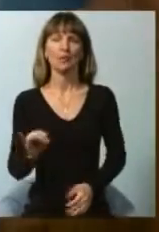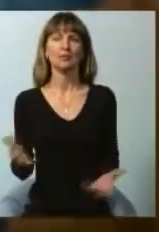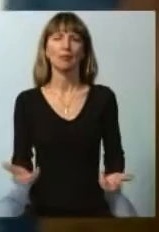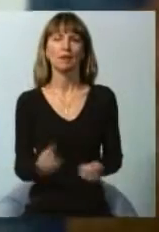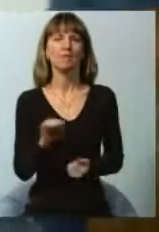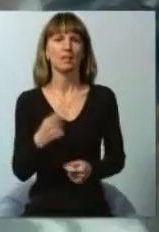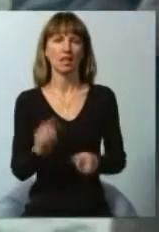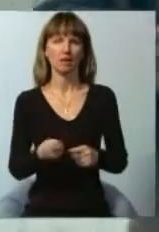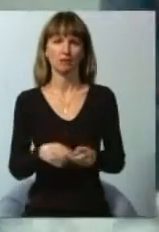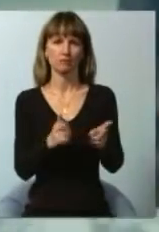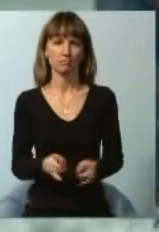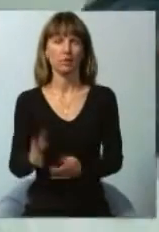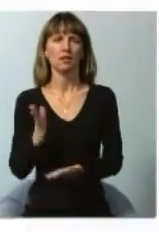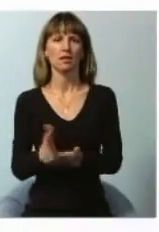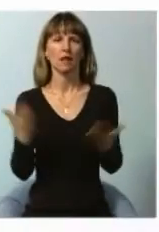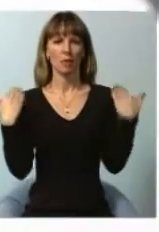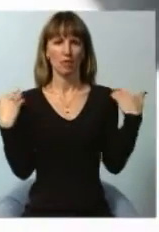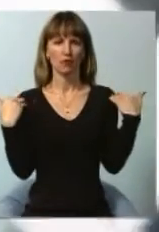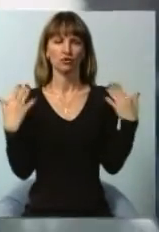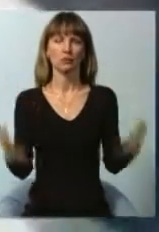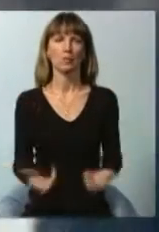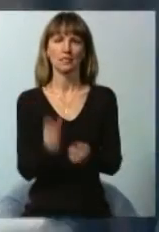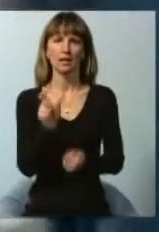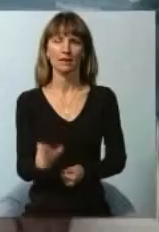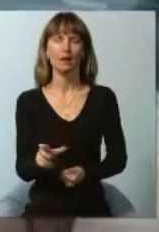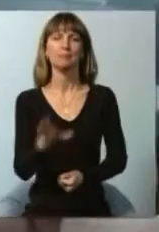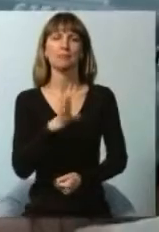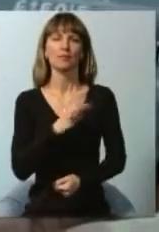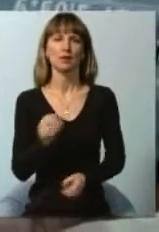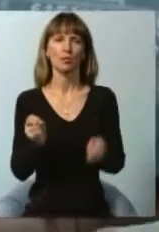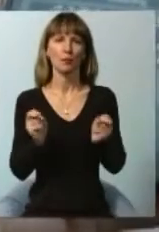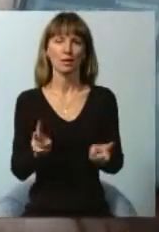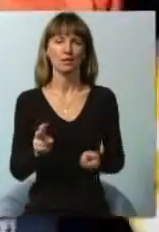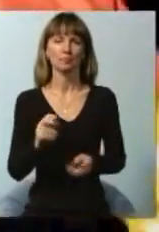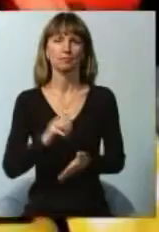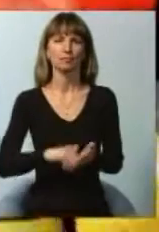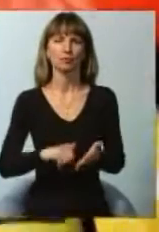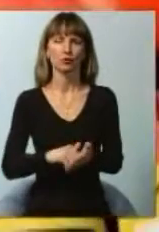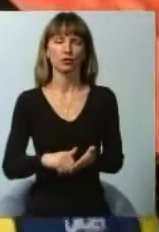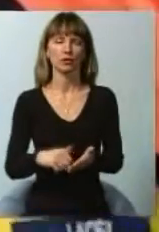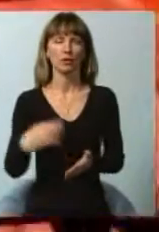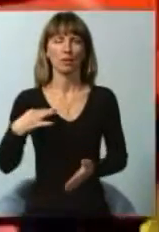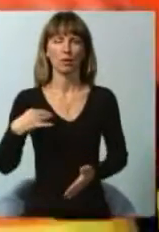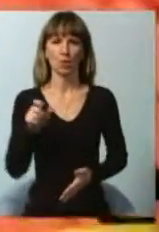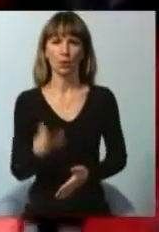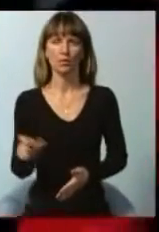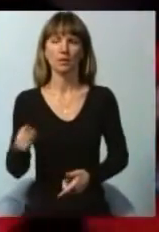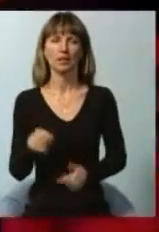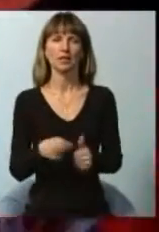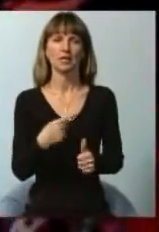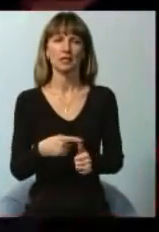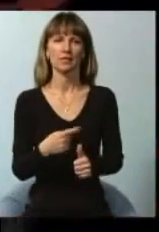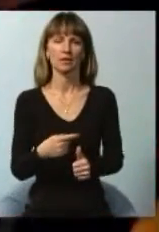від всіх цих катастроф лягає на плечі рятувальникам. Але бувають і небезпеки, спричинені недбальством людини. Їх